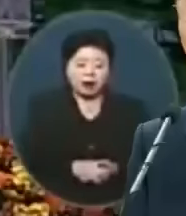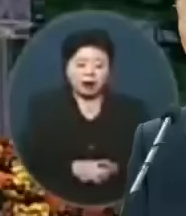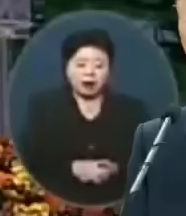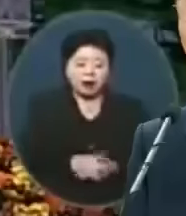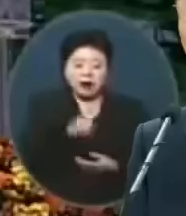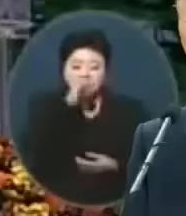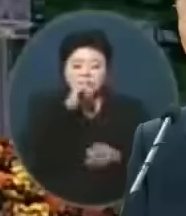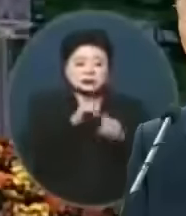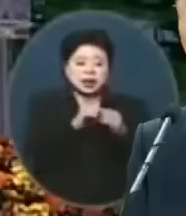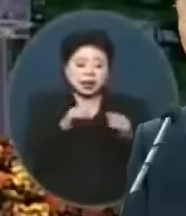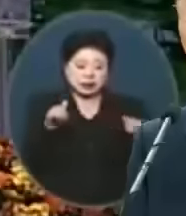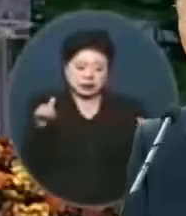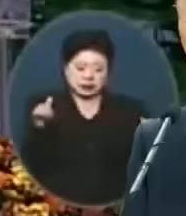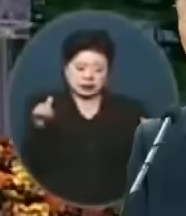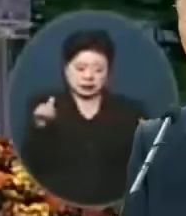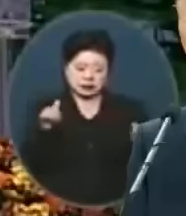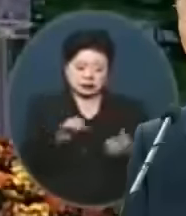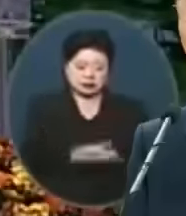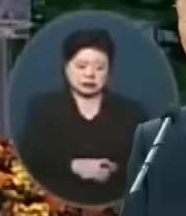사람이